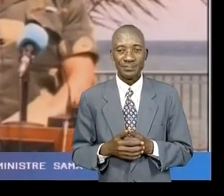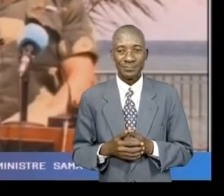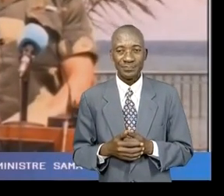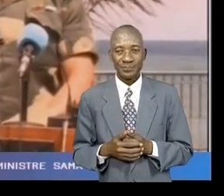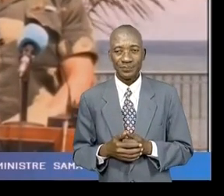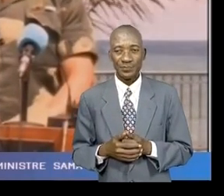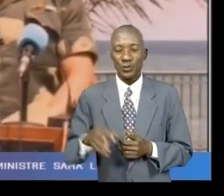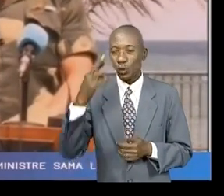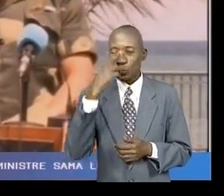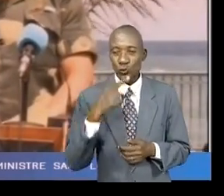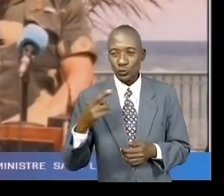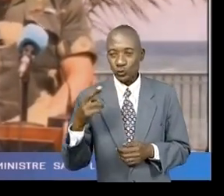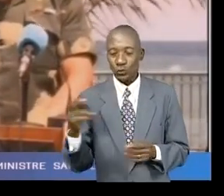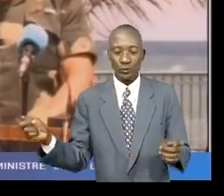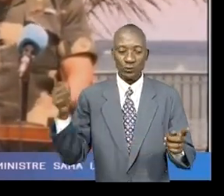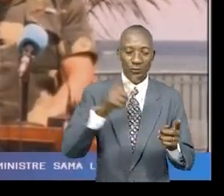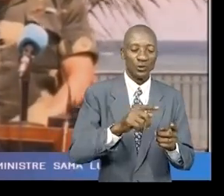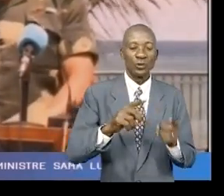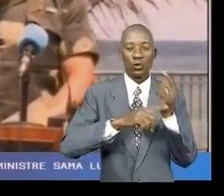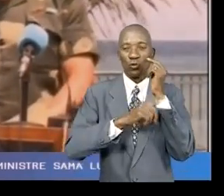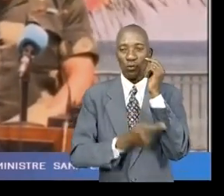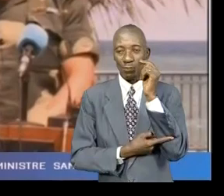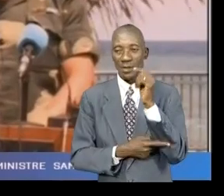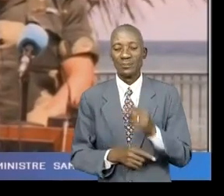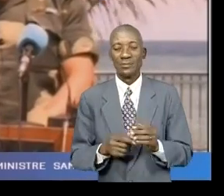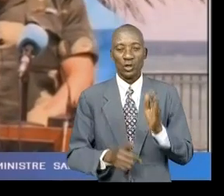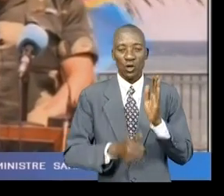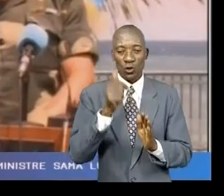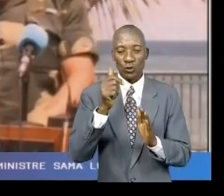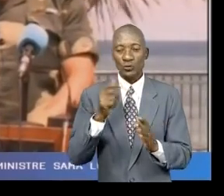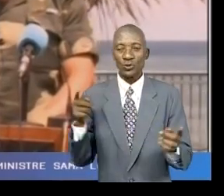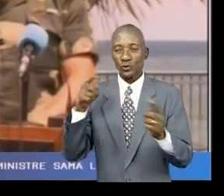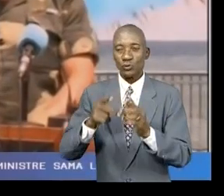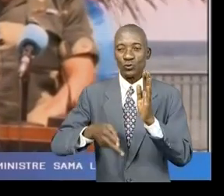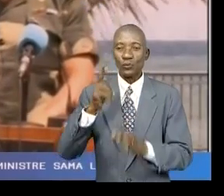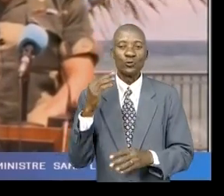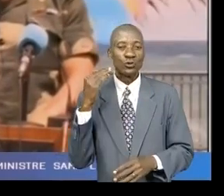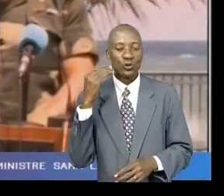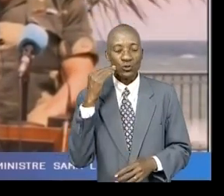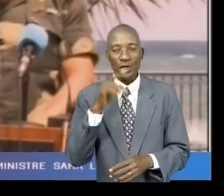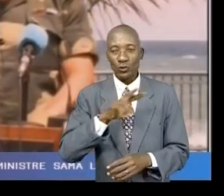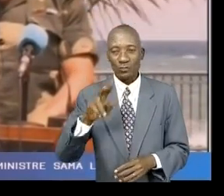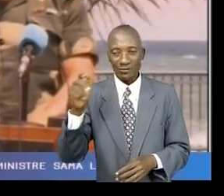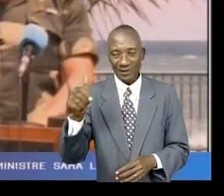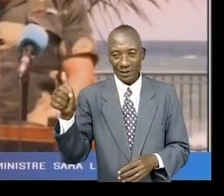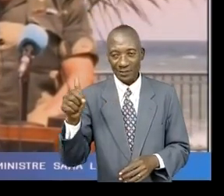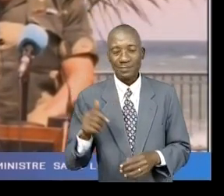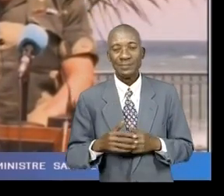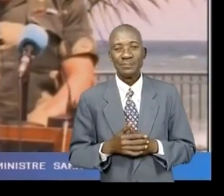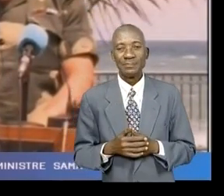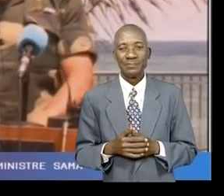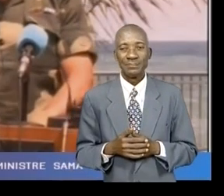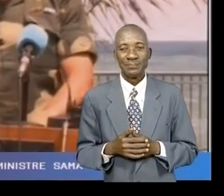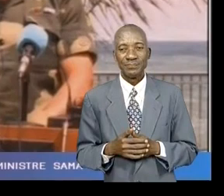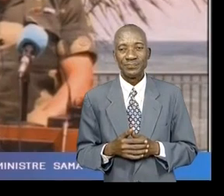axe Rutshuru-Goma du 11 au 12 juin 2021.